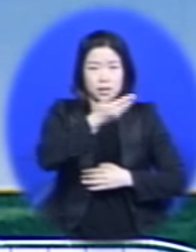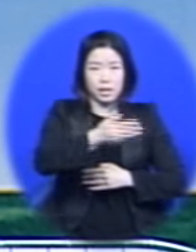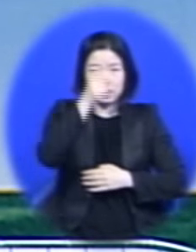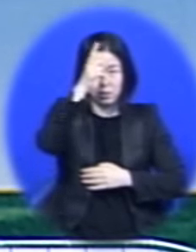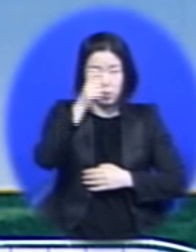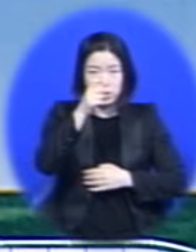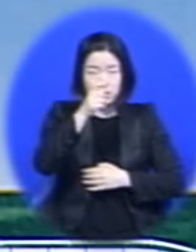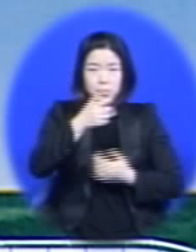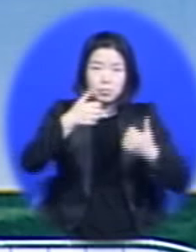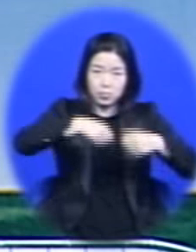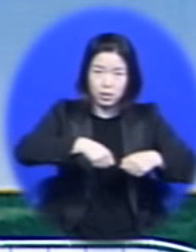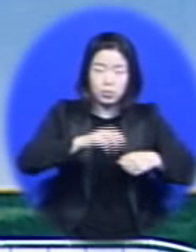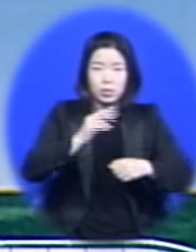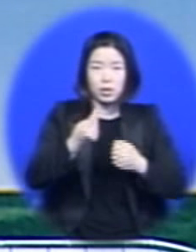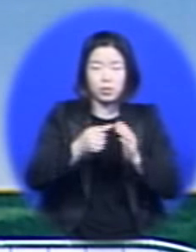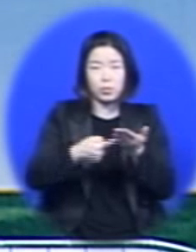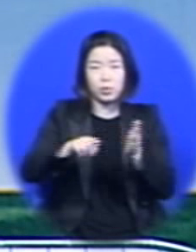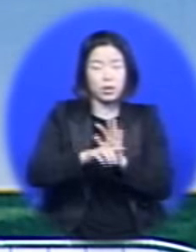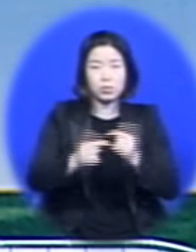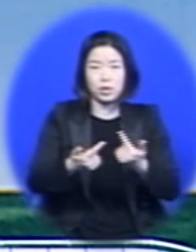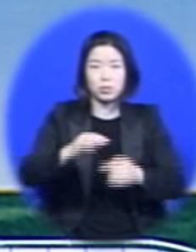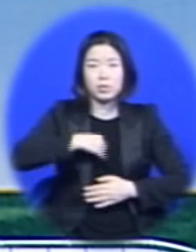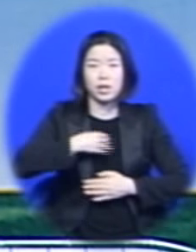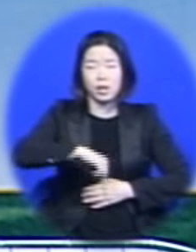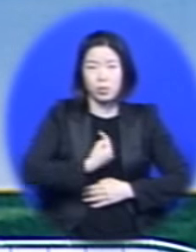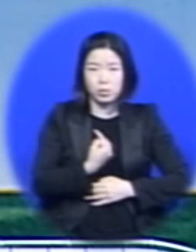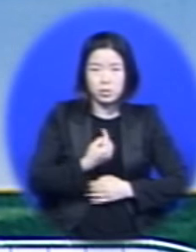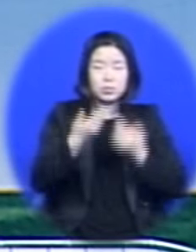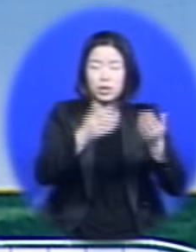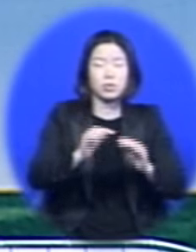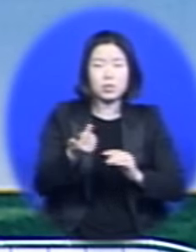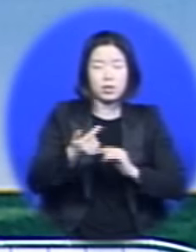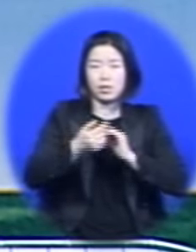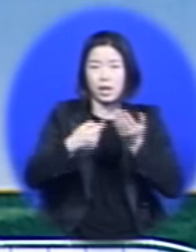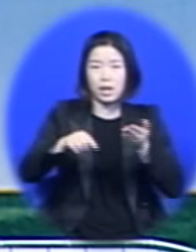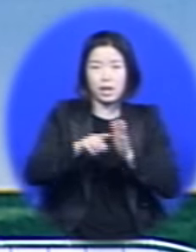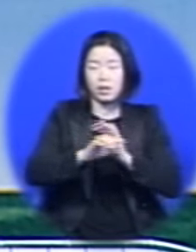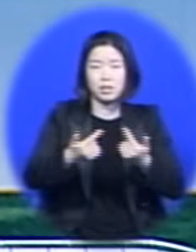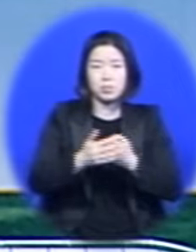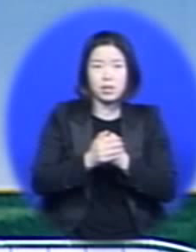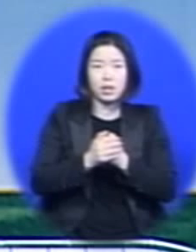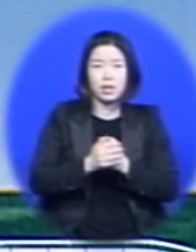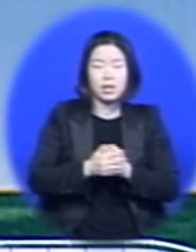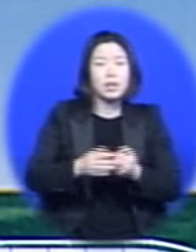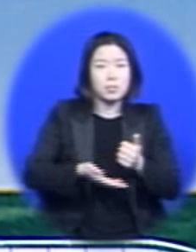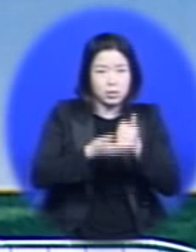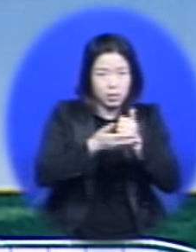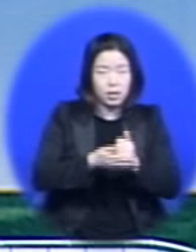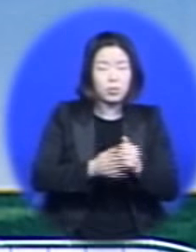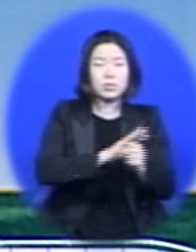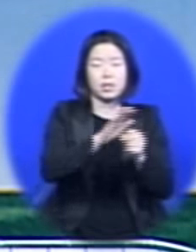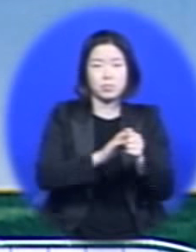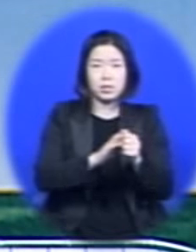고집을 세우기 위함도 아니었습니다. 미안하고 사랑합니다. 어머니, 부담스럽게 해드려서 죄송합니다. 이